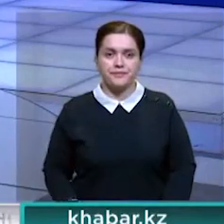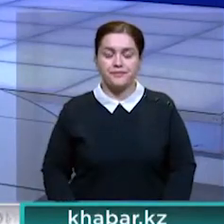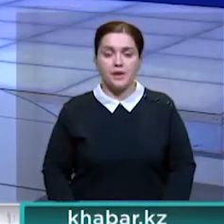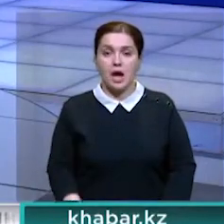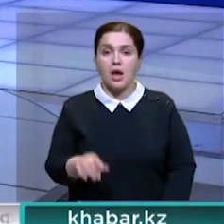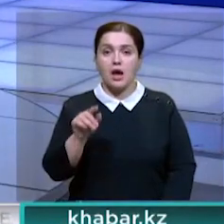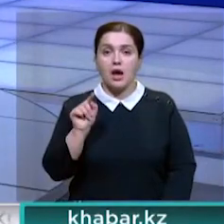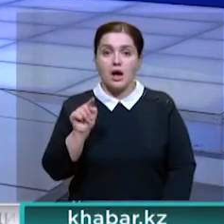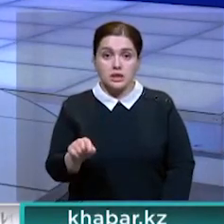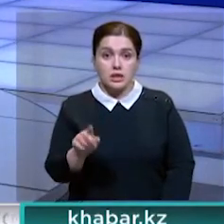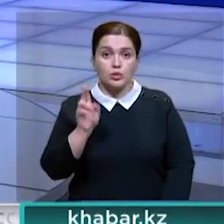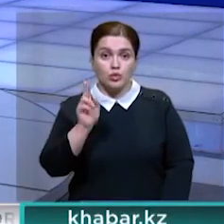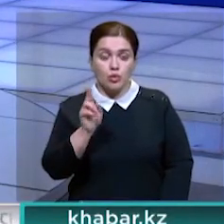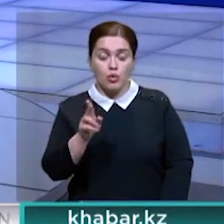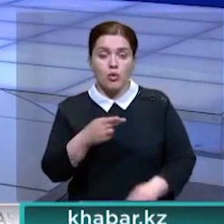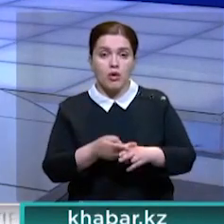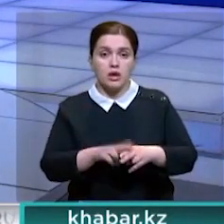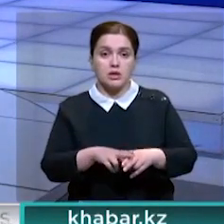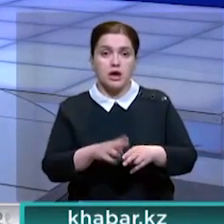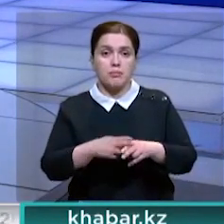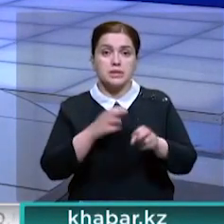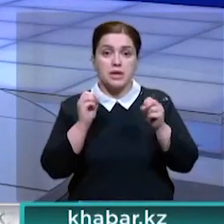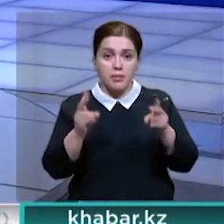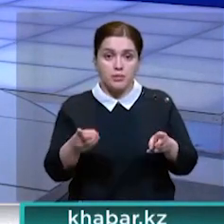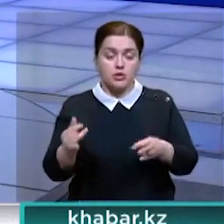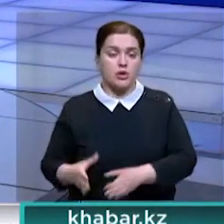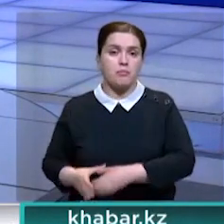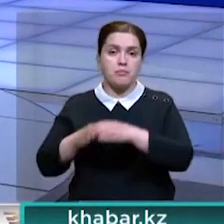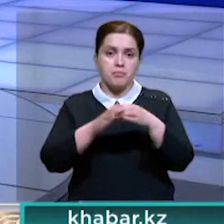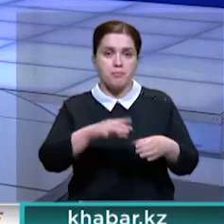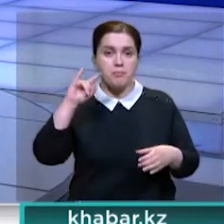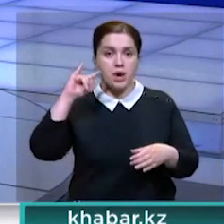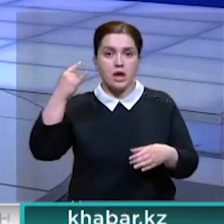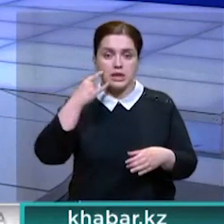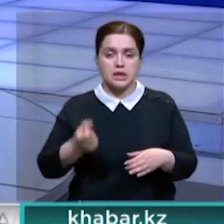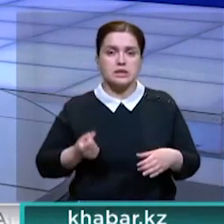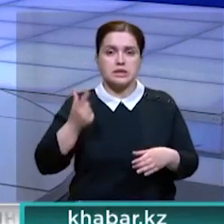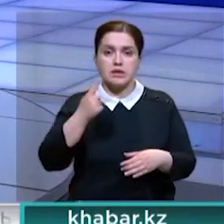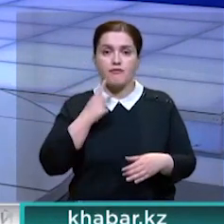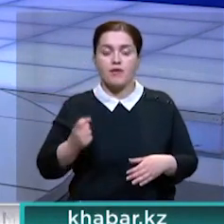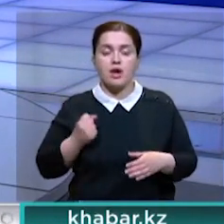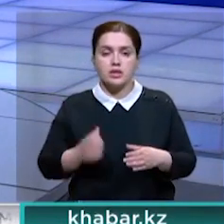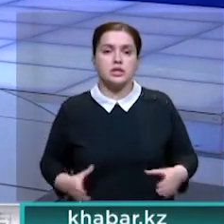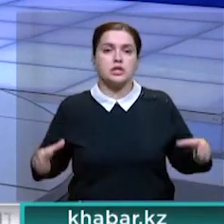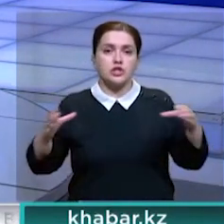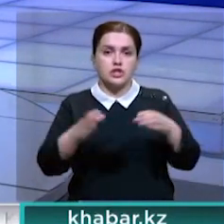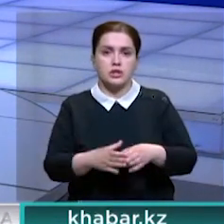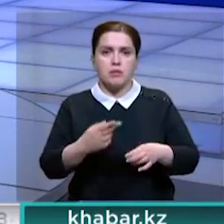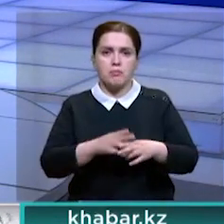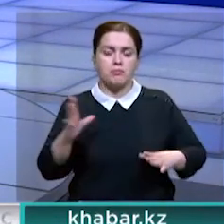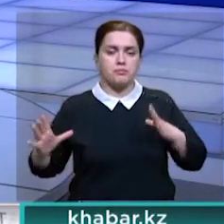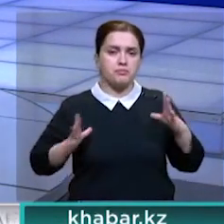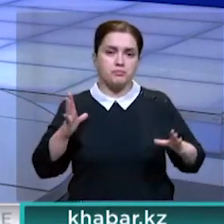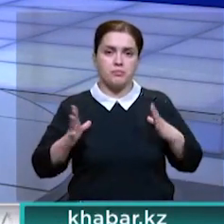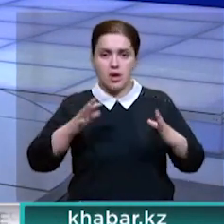А те, кто эту самую безопасность будет обеспечивать, уже мобилизуются. В Павлодаре бойцы из нескольких воинских частей страны оттачивают свои навыки